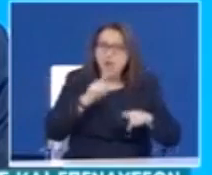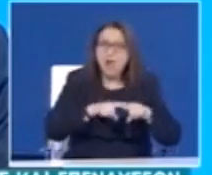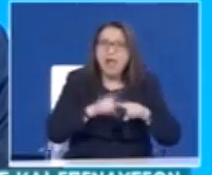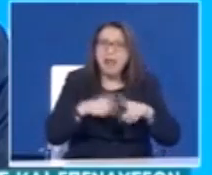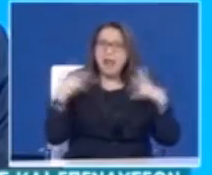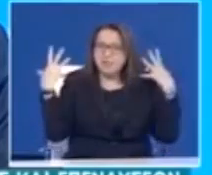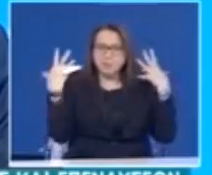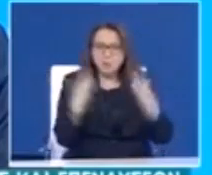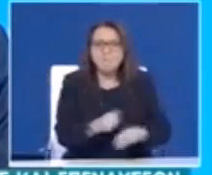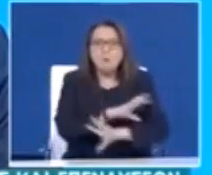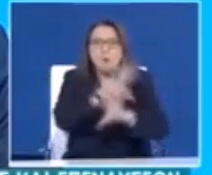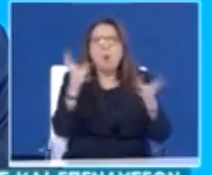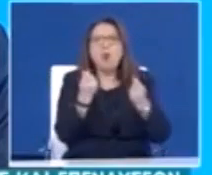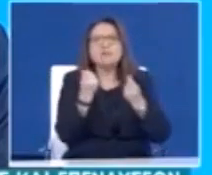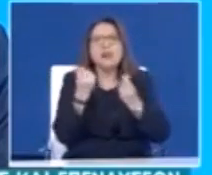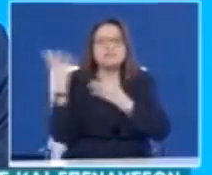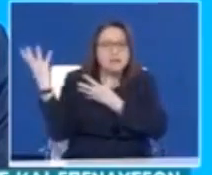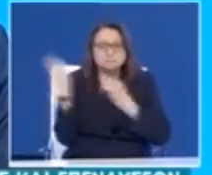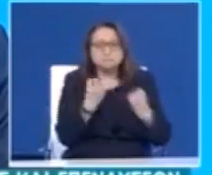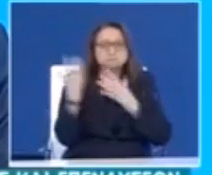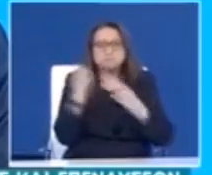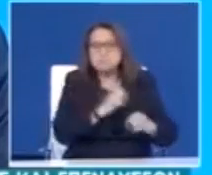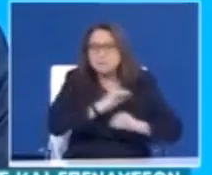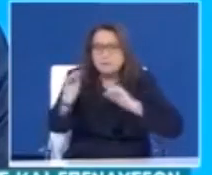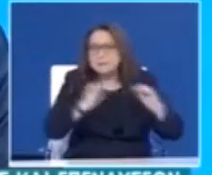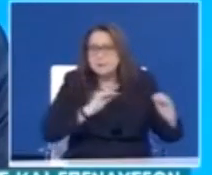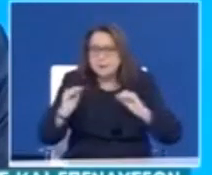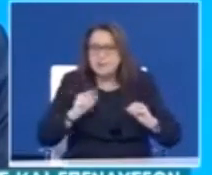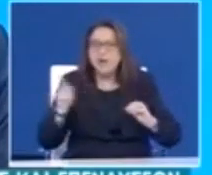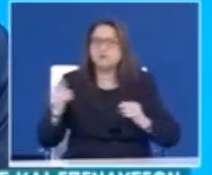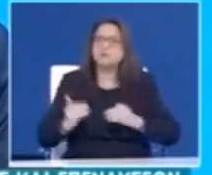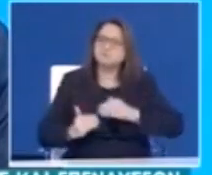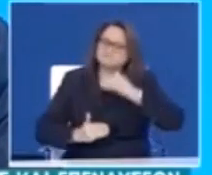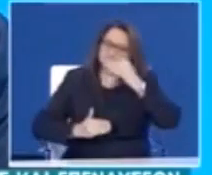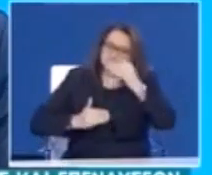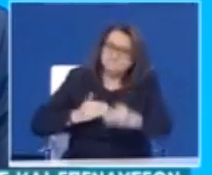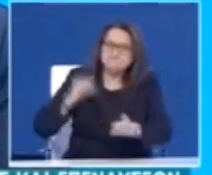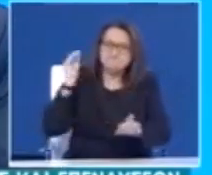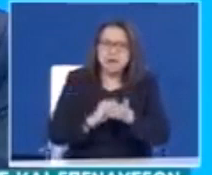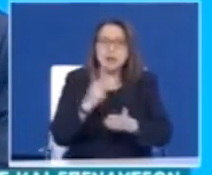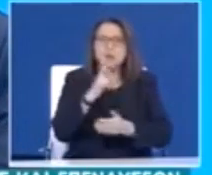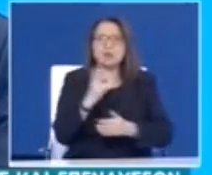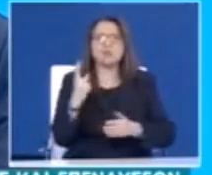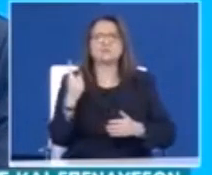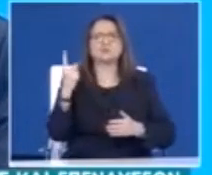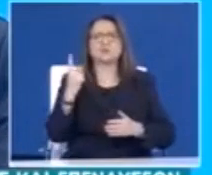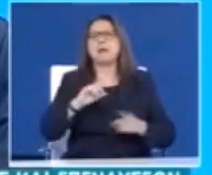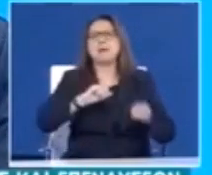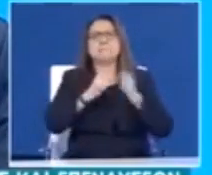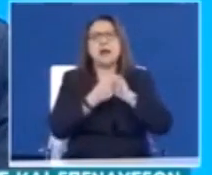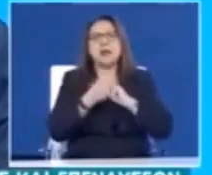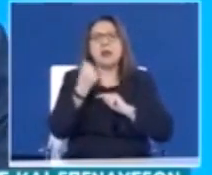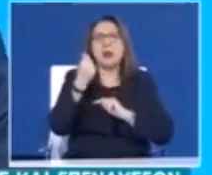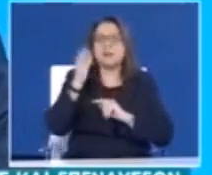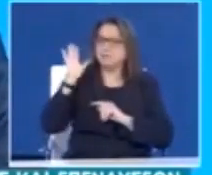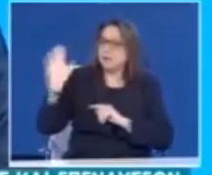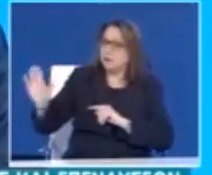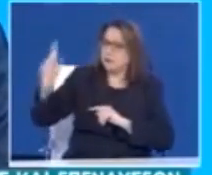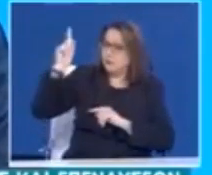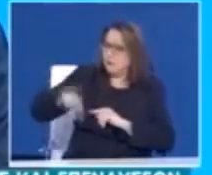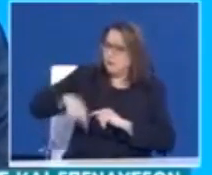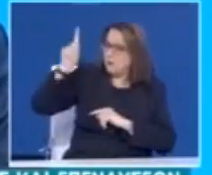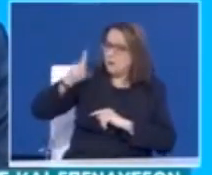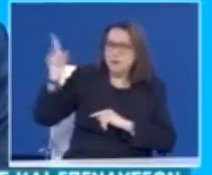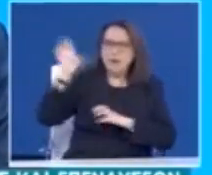συνεχιστεί απρόσθετα η χρηματοδότησή τους και να μην αφήσουμε ούτε ένα ευρώ να λιμνάζει σε αυτές τις δύσκολες εποχές που οι